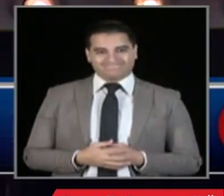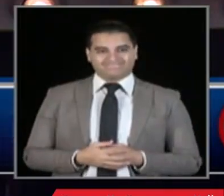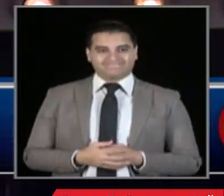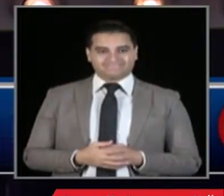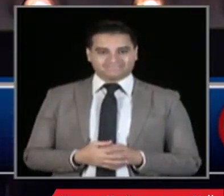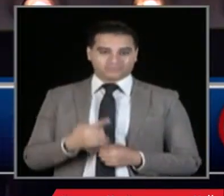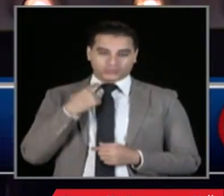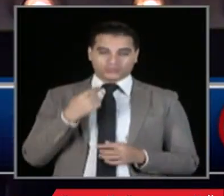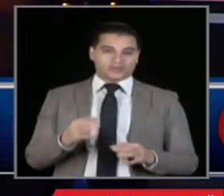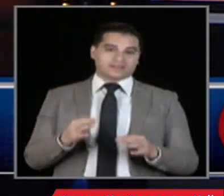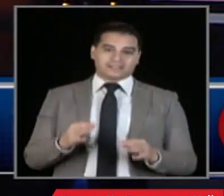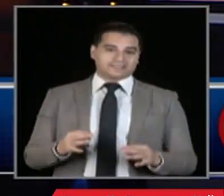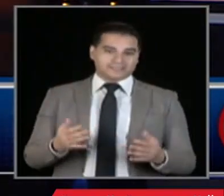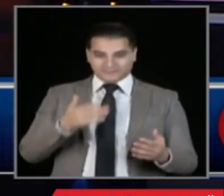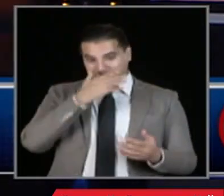خسارة جدا.